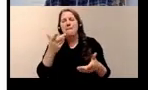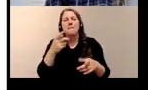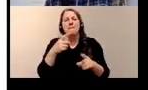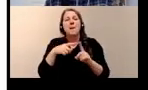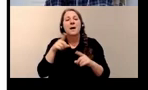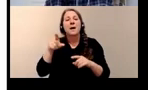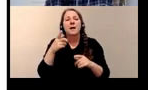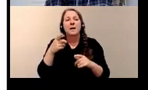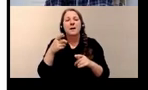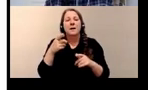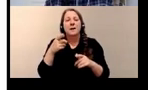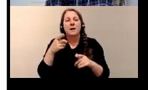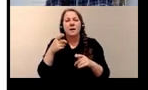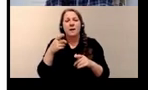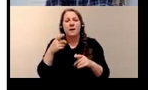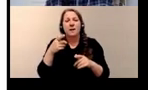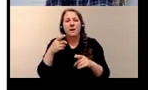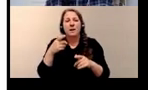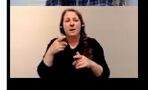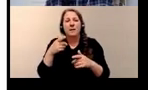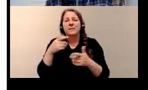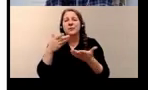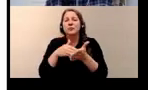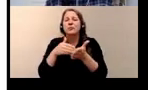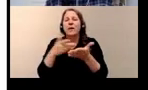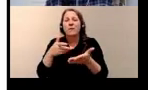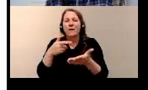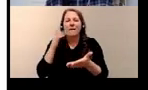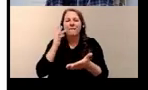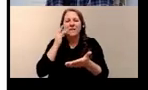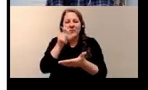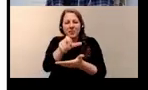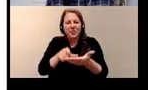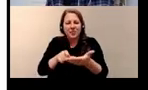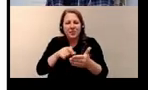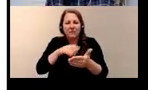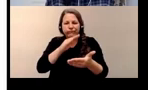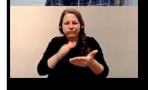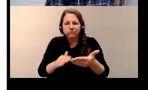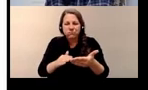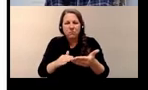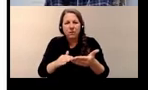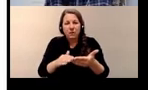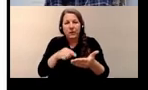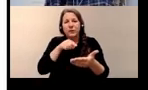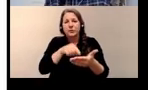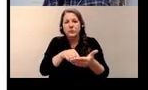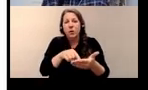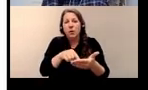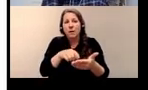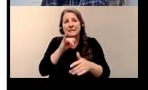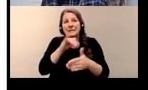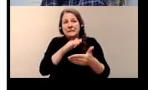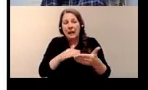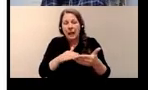en tête l'écran cassé, mais globalement, l'écran cassé, c'est un type d'intervention parmi d'autres. Sur cette question de la durabilité des